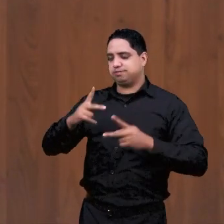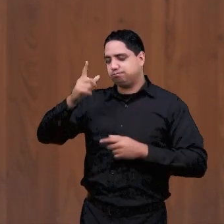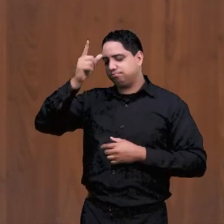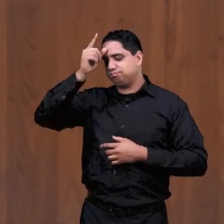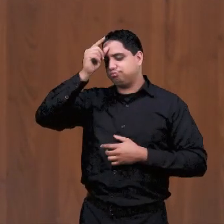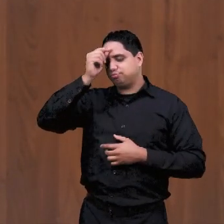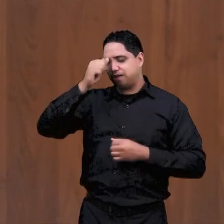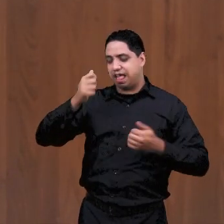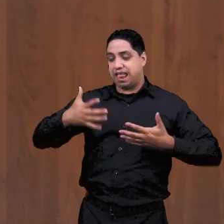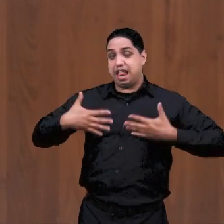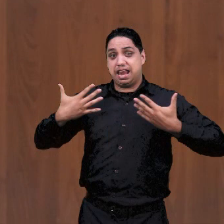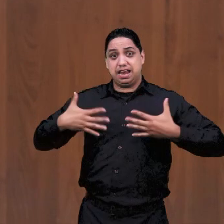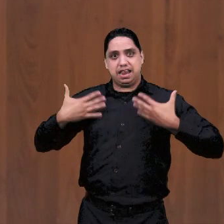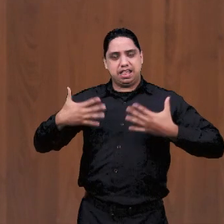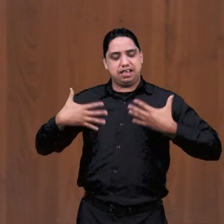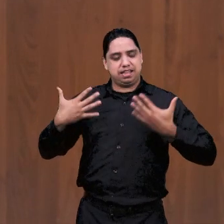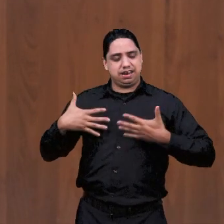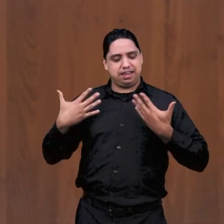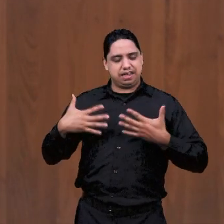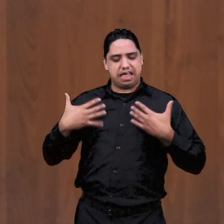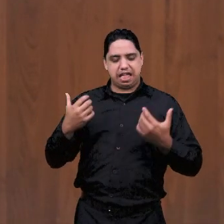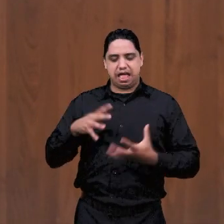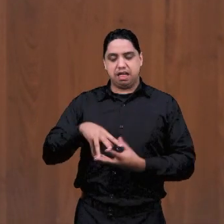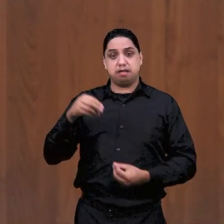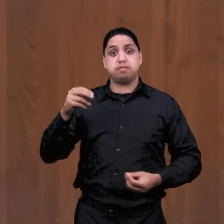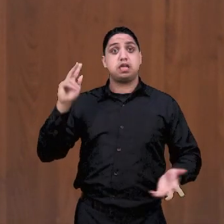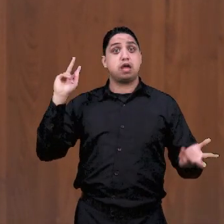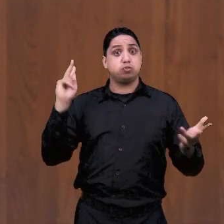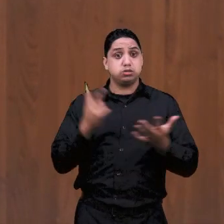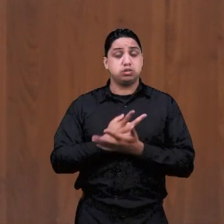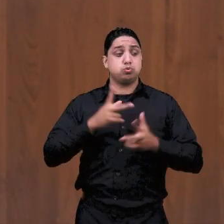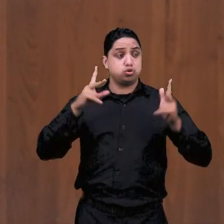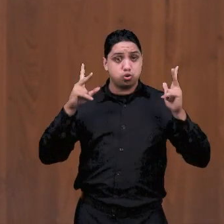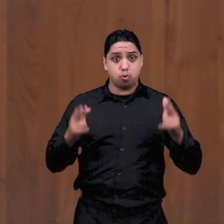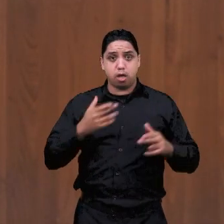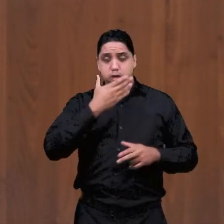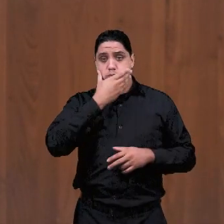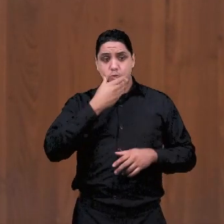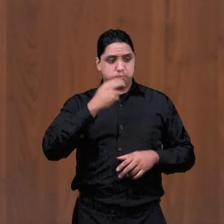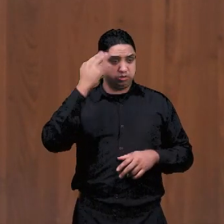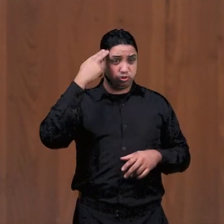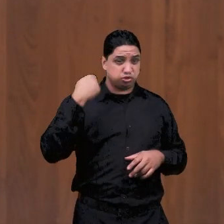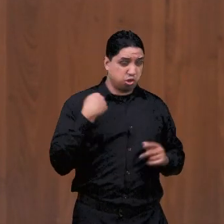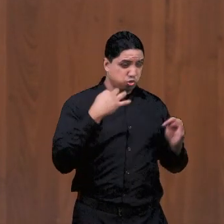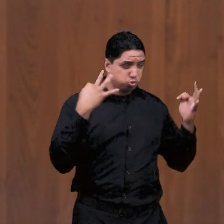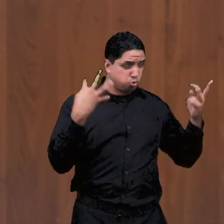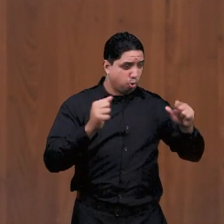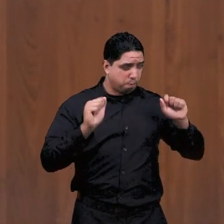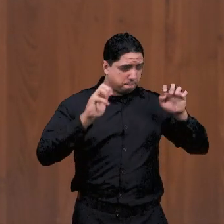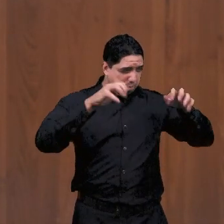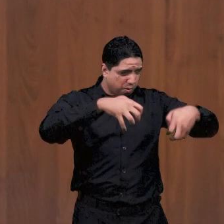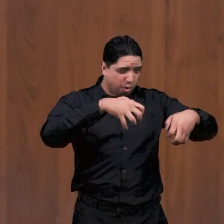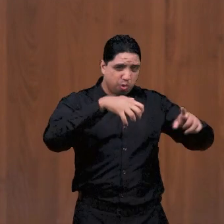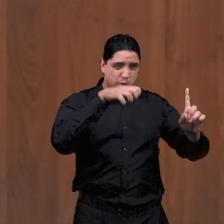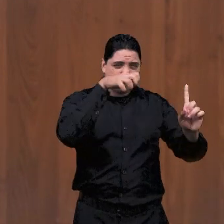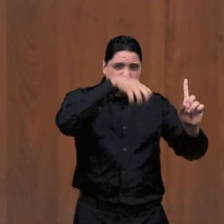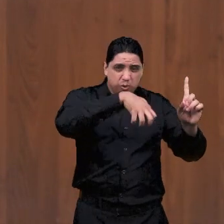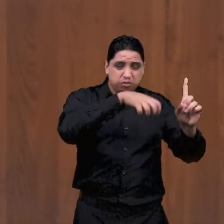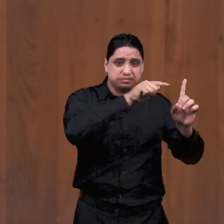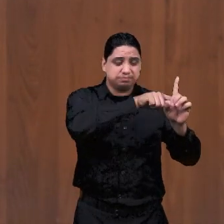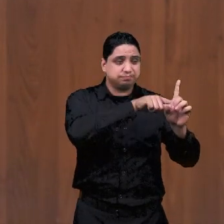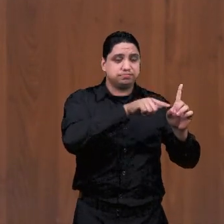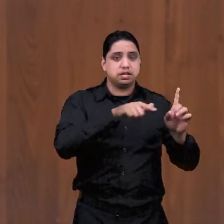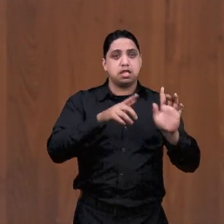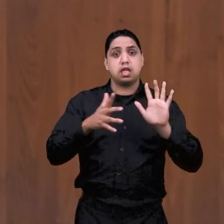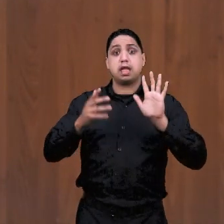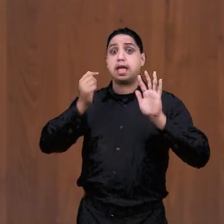âme. Et tel comme c'est passé avec Joseph, quand tous les peuples se sont inclinés devant lui,